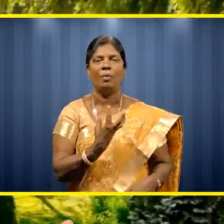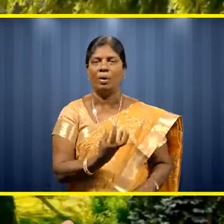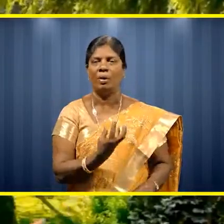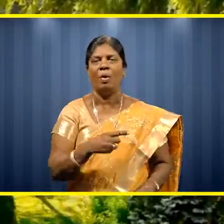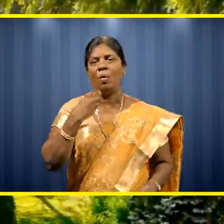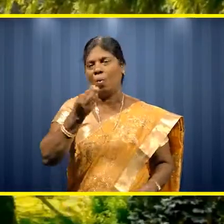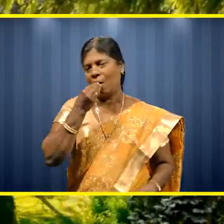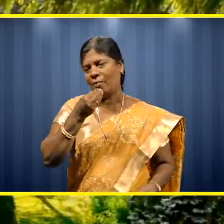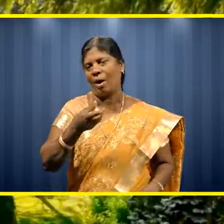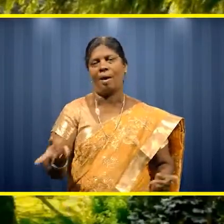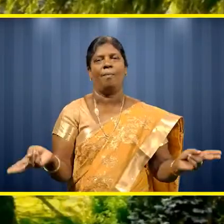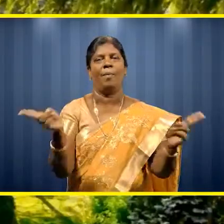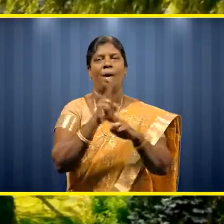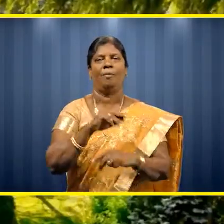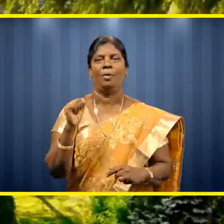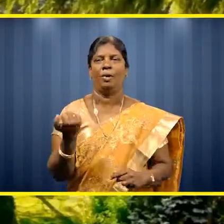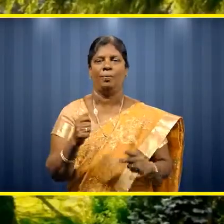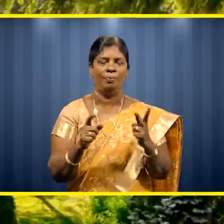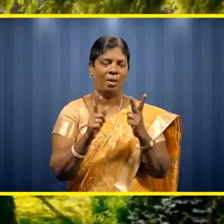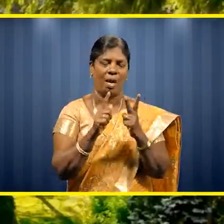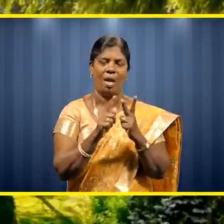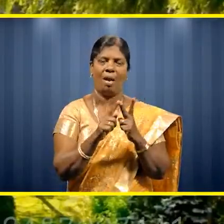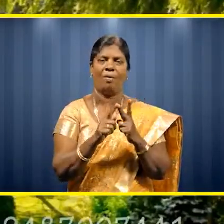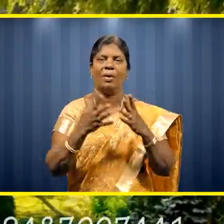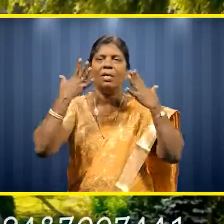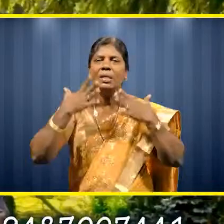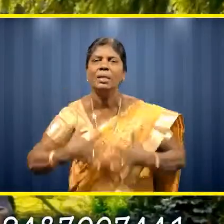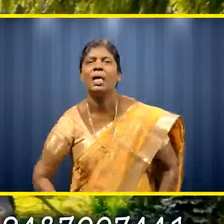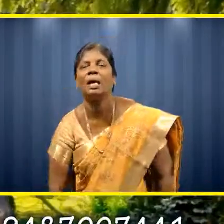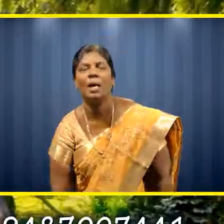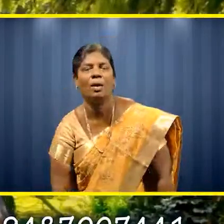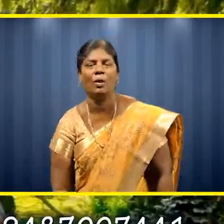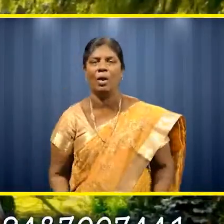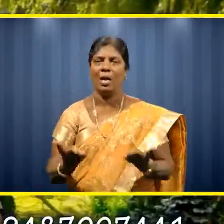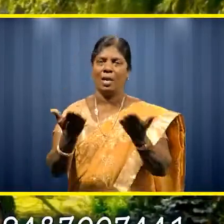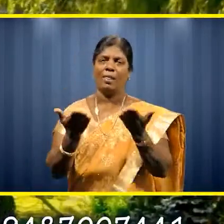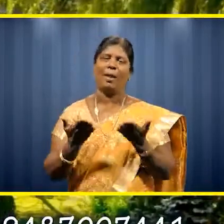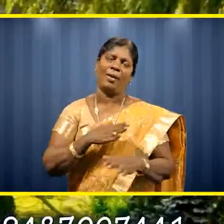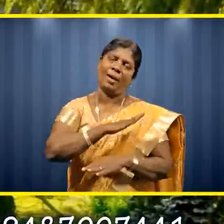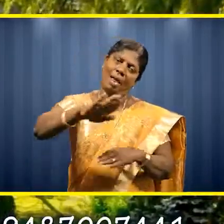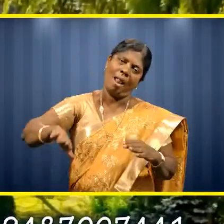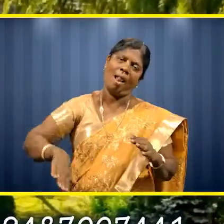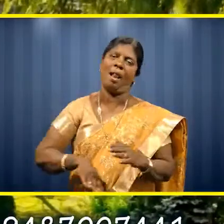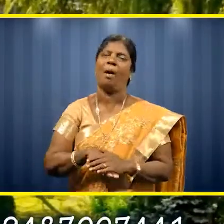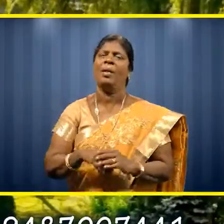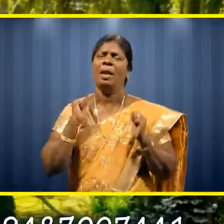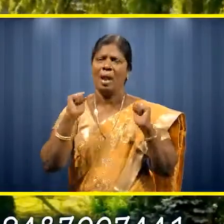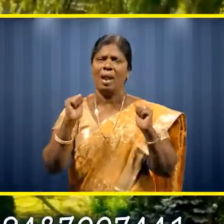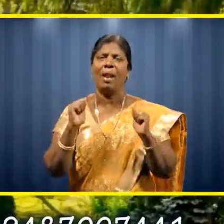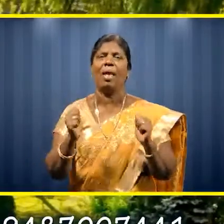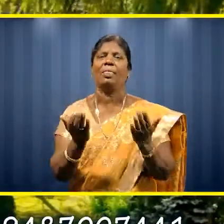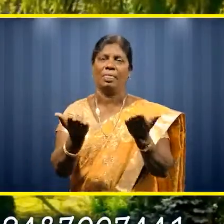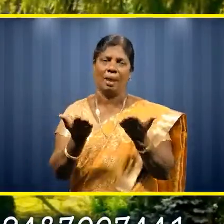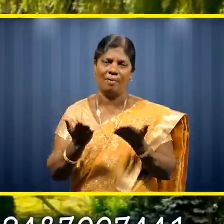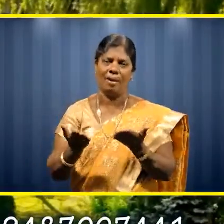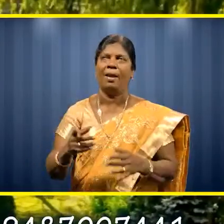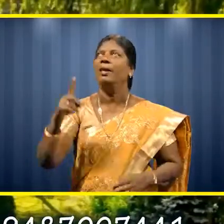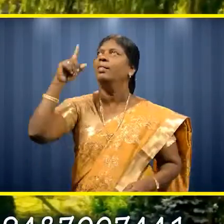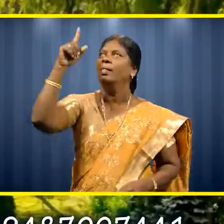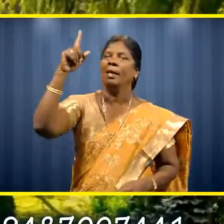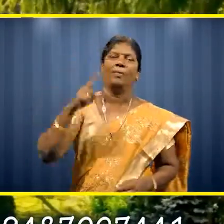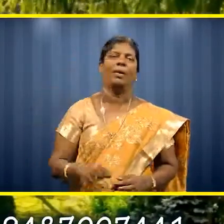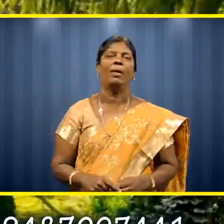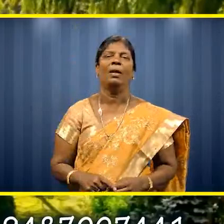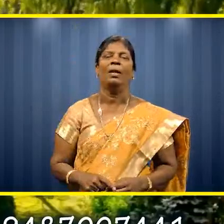உணவாக மாற முடியும். 2வதாக உங்களுடைய சரீரத்தின் தேவைகளை எல்லாம், உங்களுக்கு என்ன